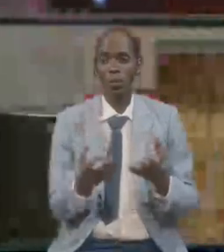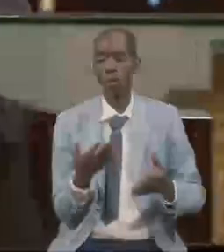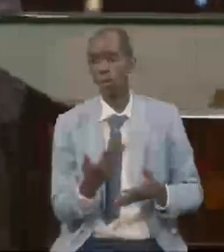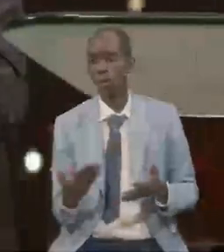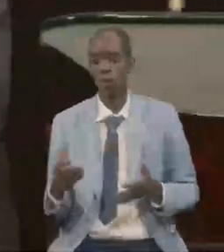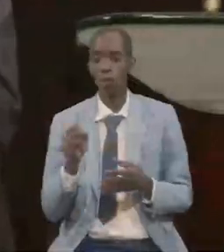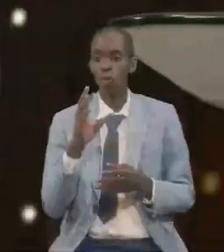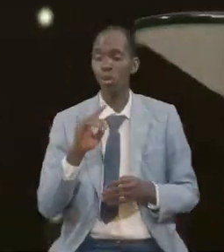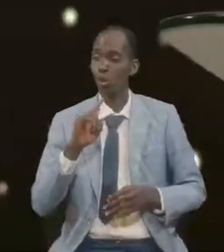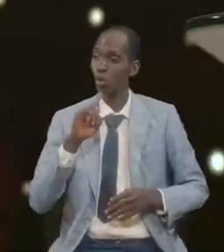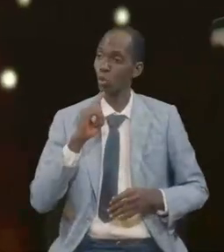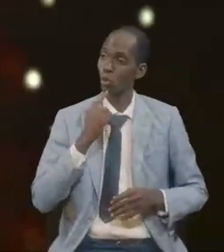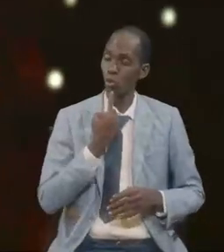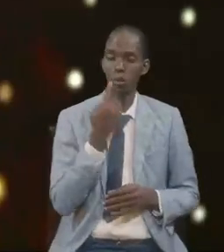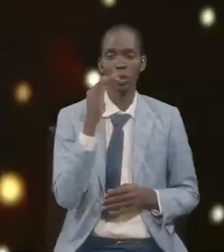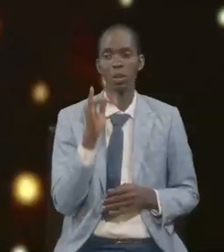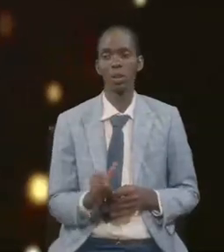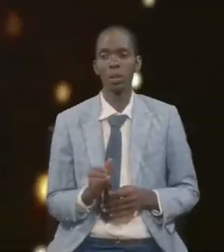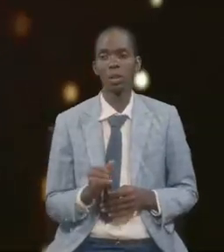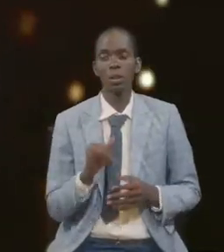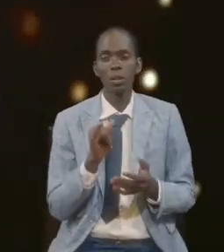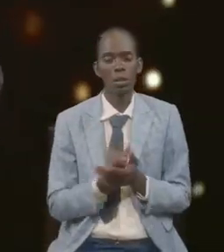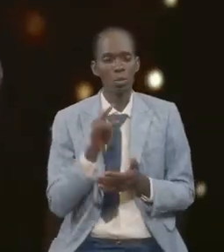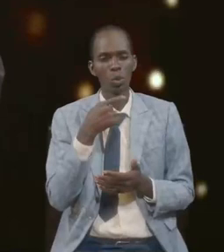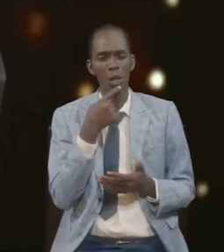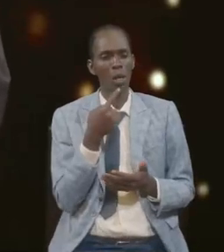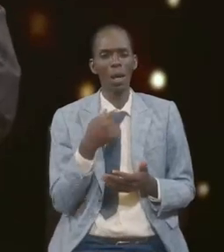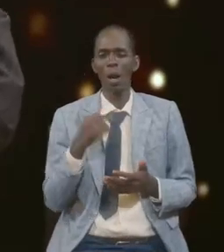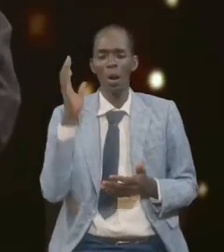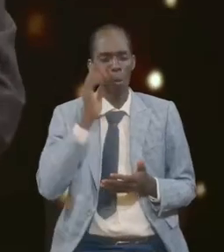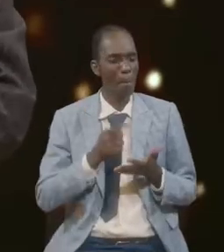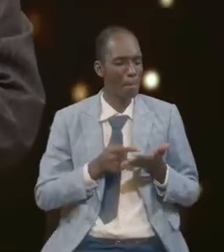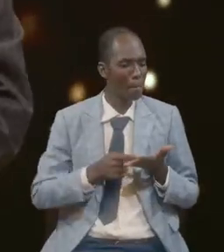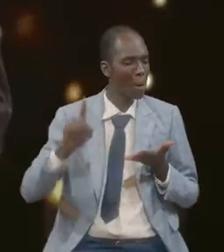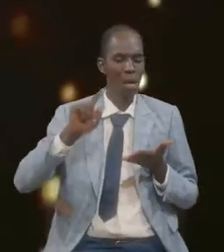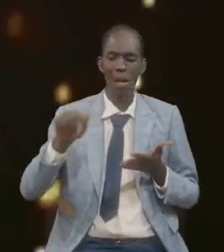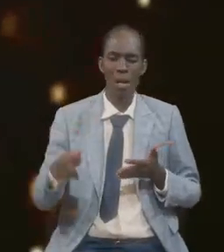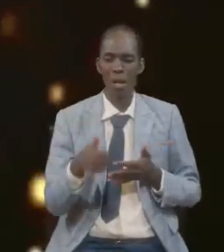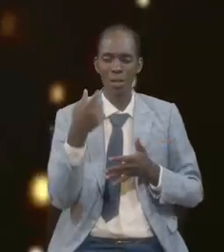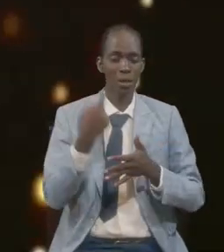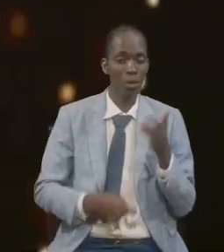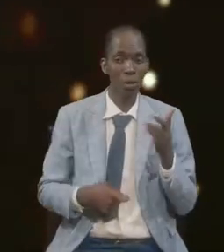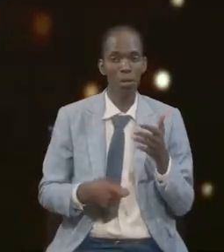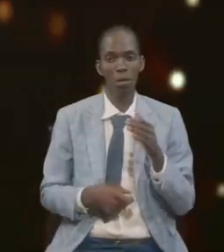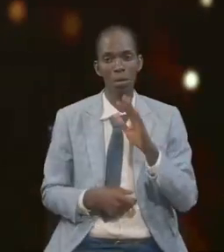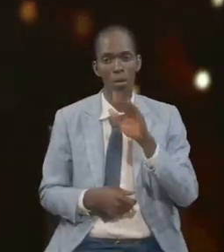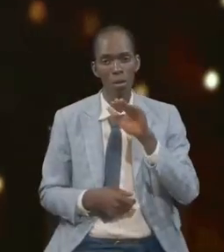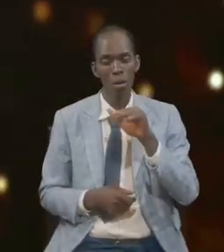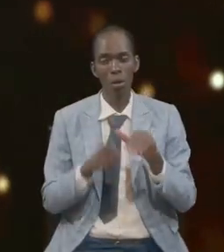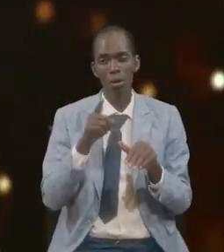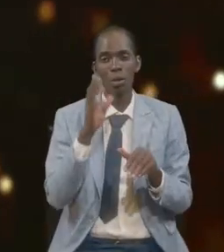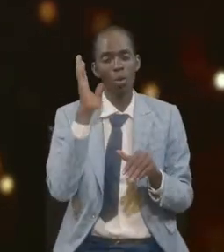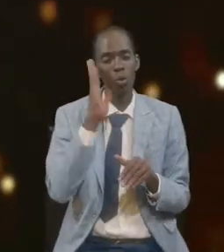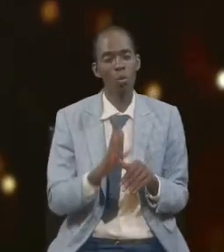toute ta vie, tu veux ça, que je vais payer tout prix. Ah, tu vas payer le